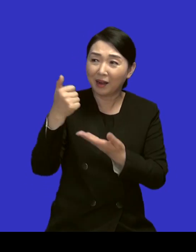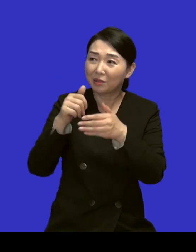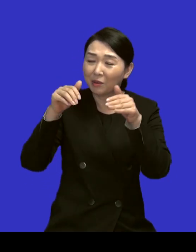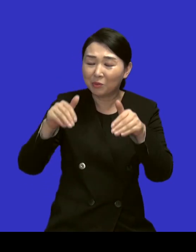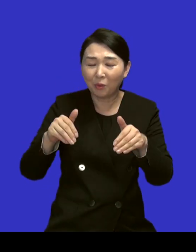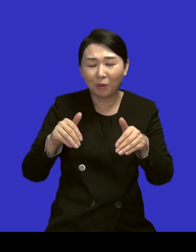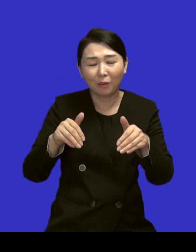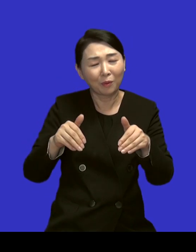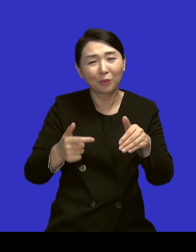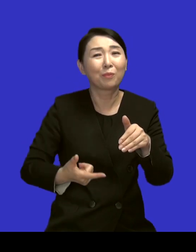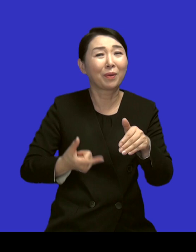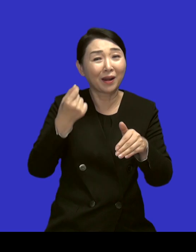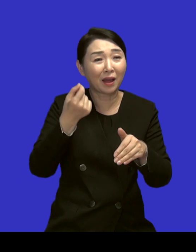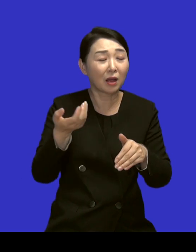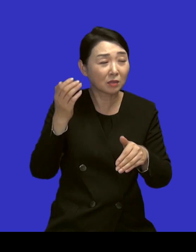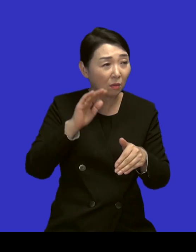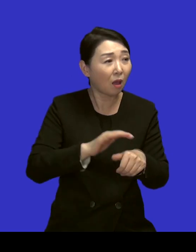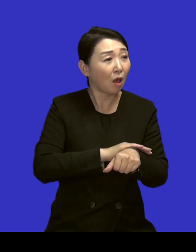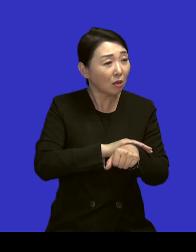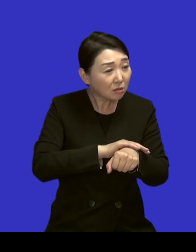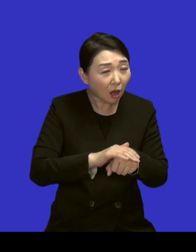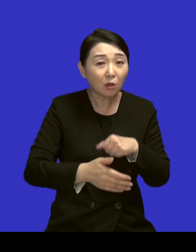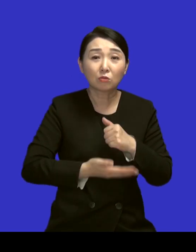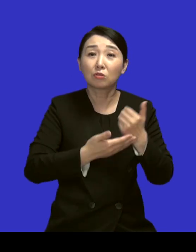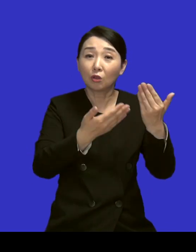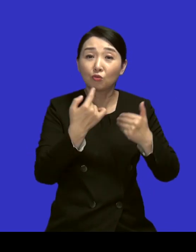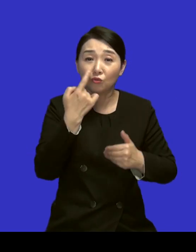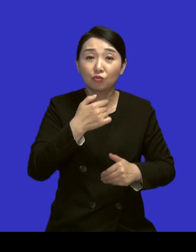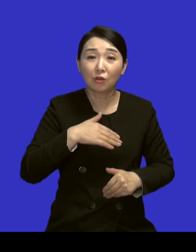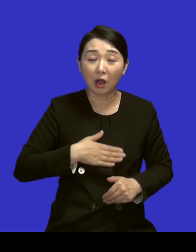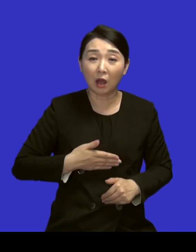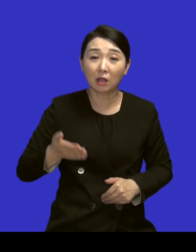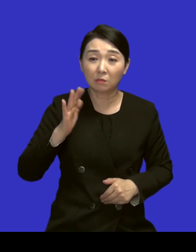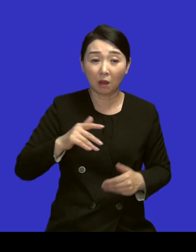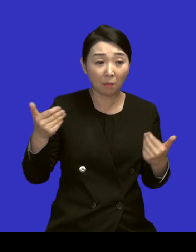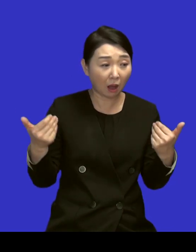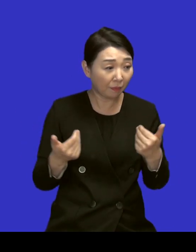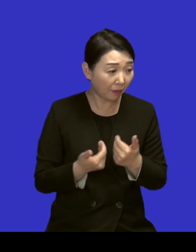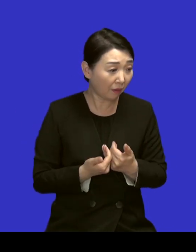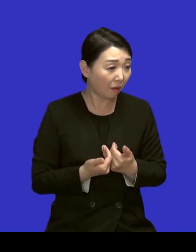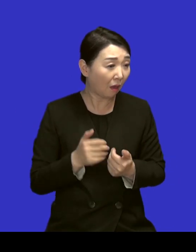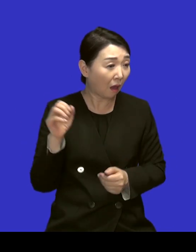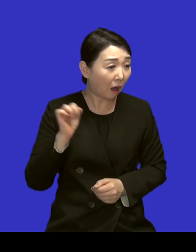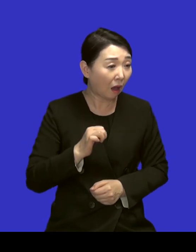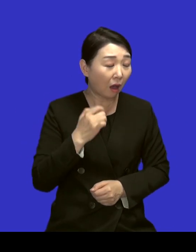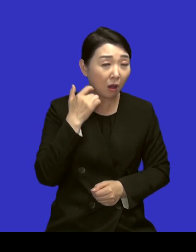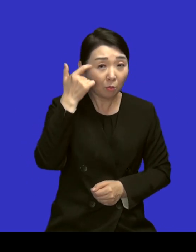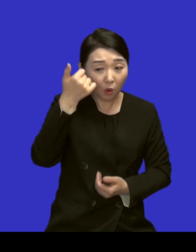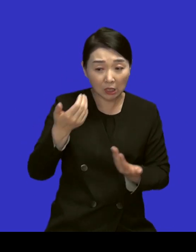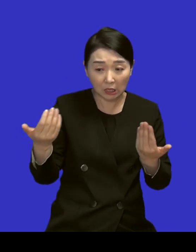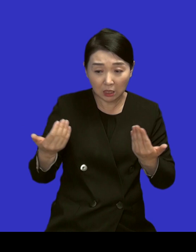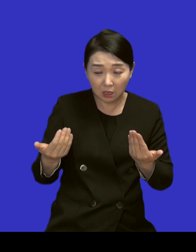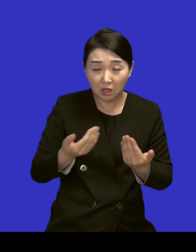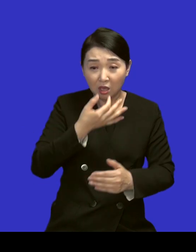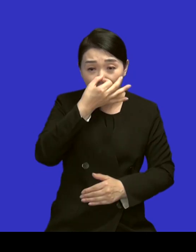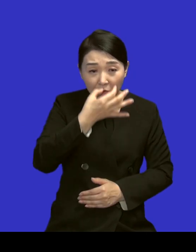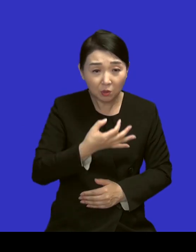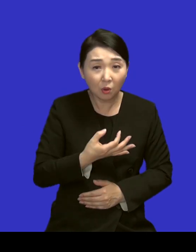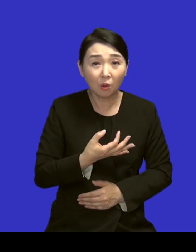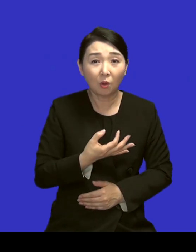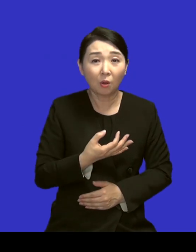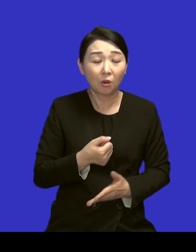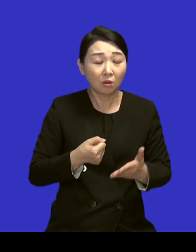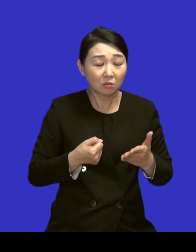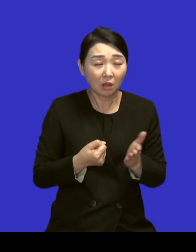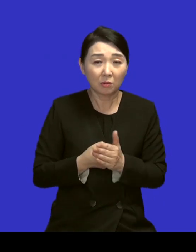그래도 기특하실 줄 알았는데 저는 그래서 반대하시길래 이 길이 참 힘들어서 아들이 이 길을 안 갔으면 하시는구나